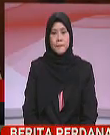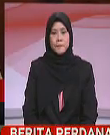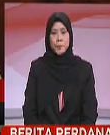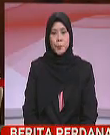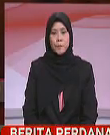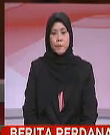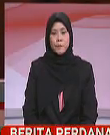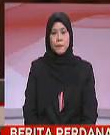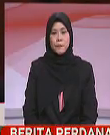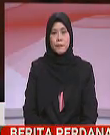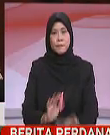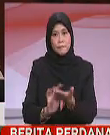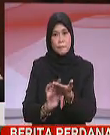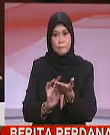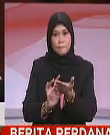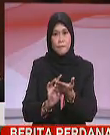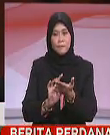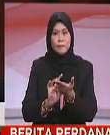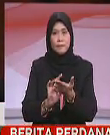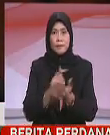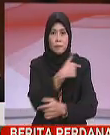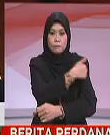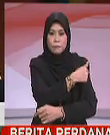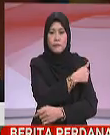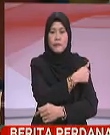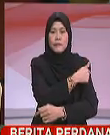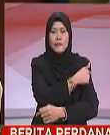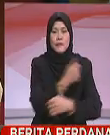Vaksin Pfizer BioNTech ni kita dah buat